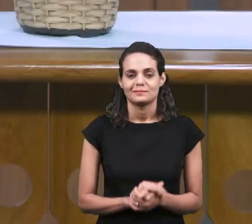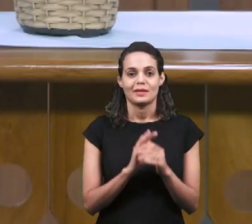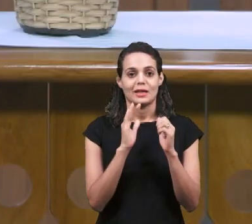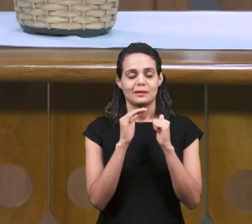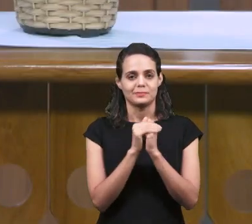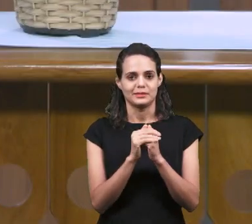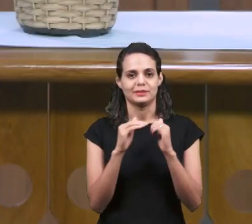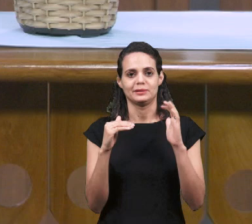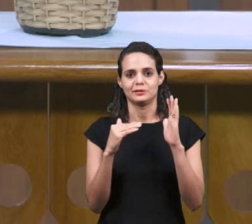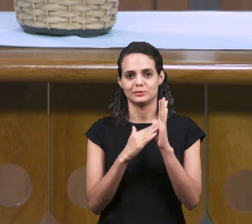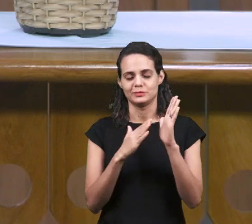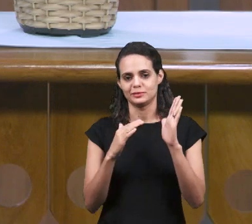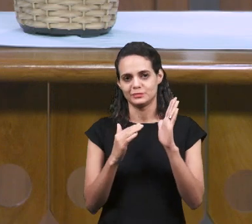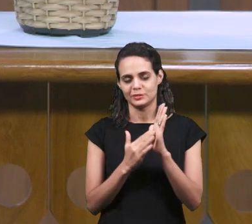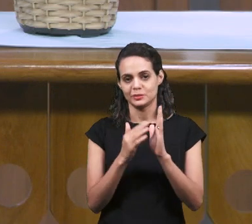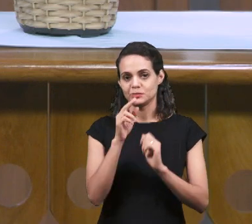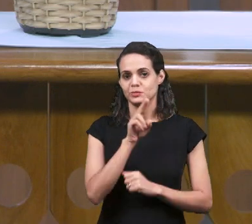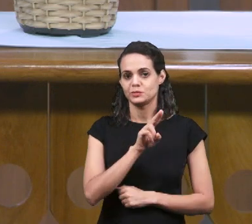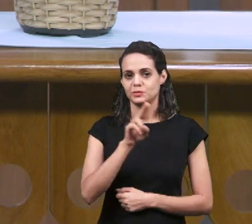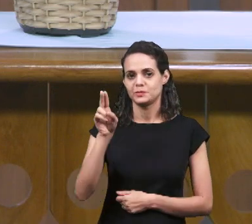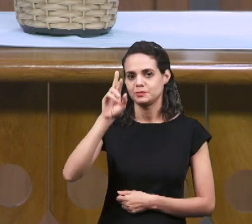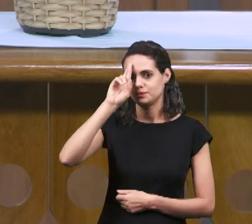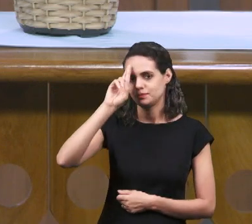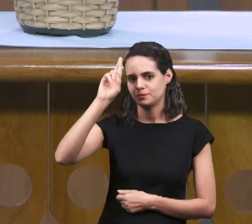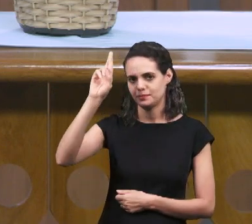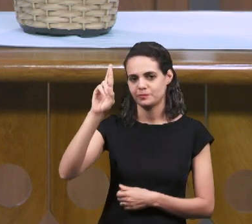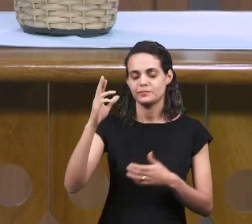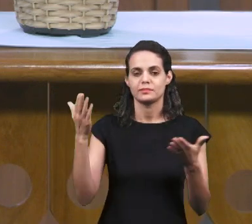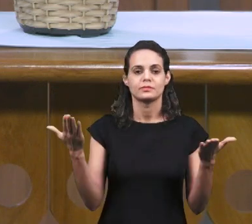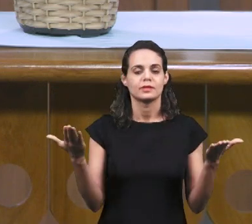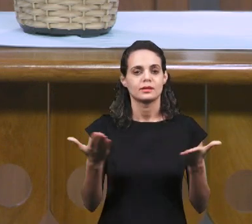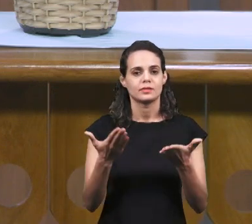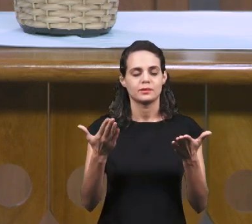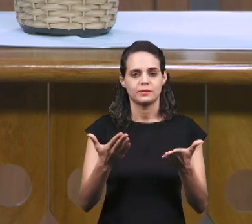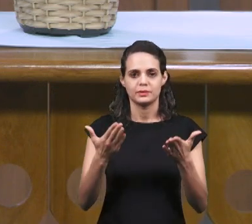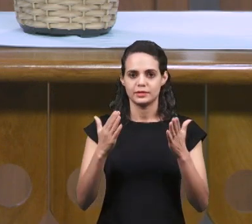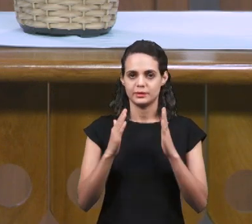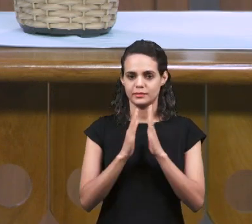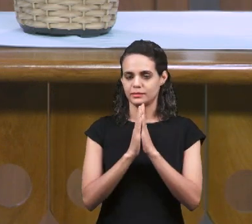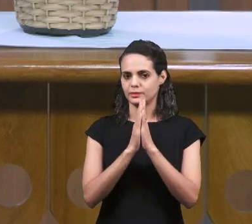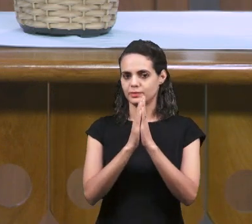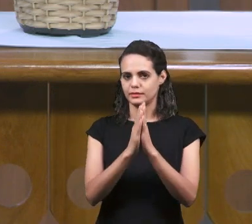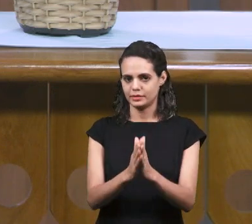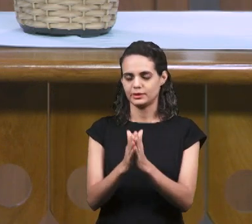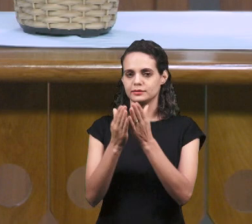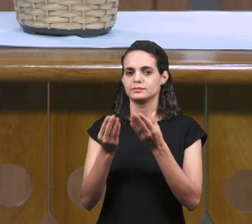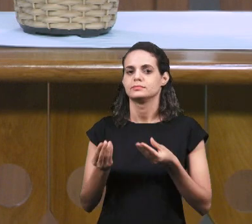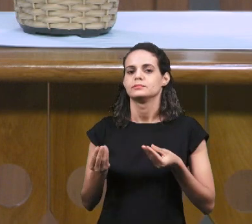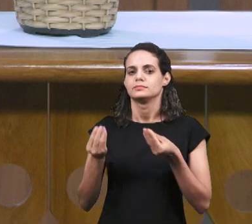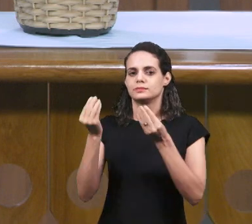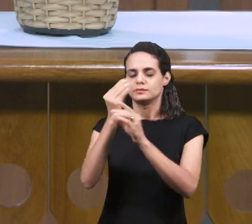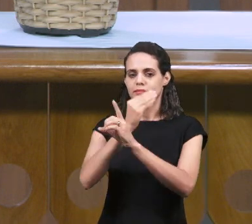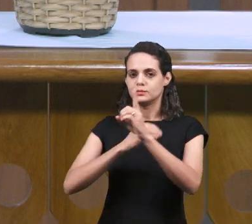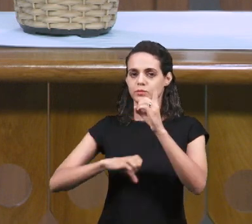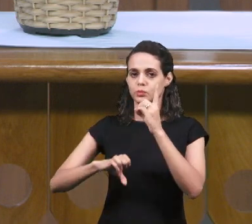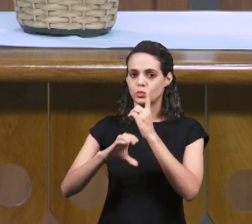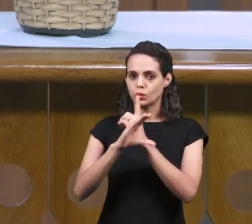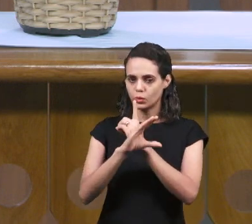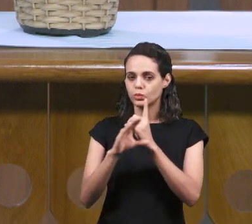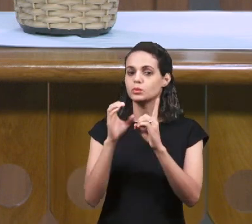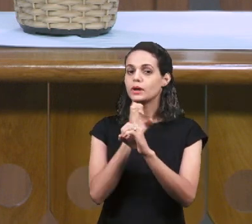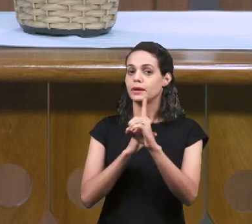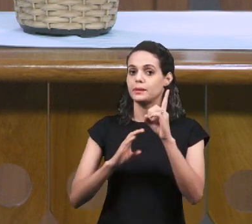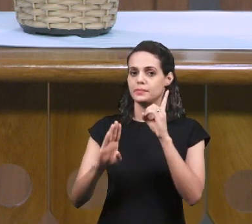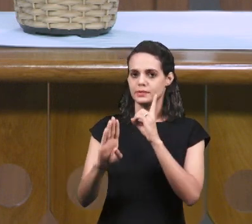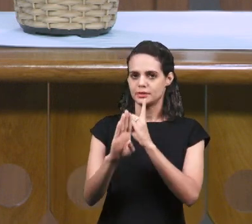Amen. Louis soit le nom du Seigneur. Maintenant, nous allons prier. Nous allons remettre sur l'autel du Seigneur ce culte, cette école biblique dominicale,